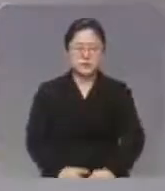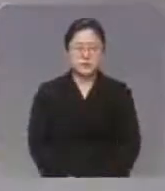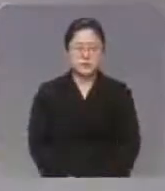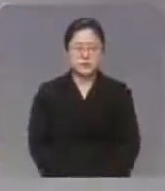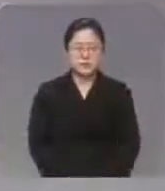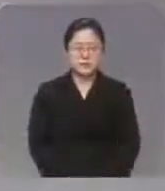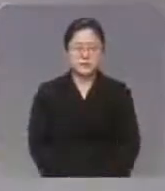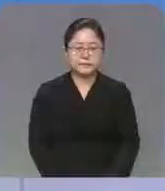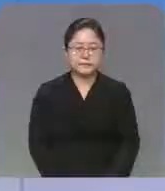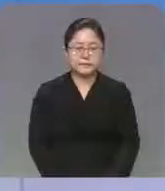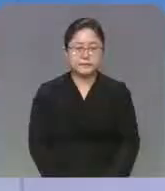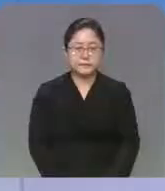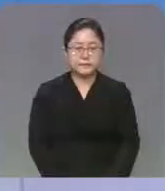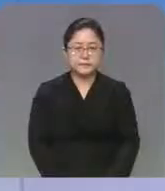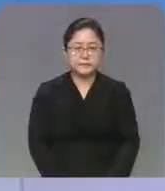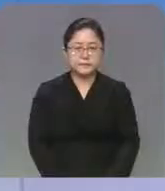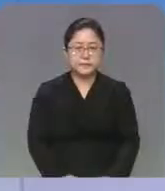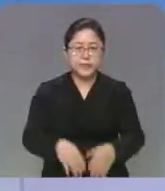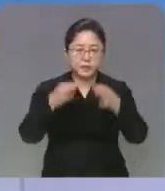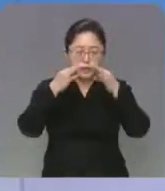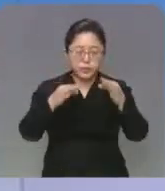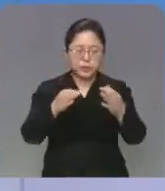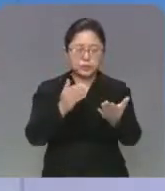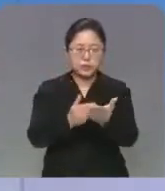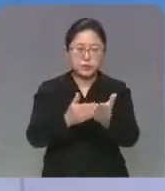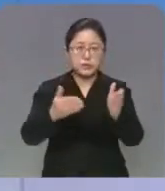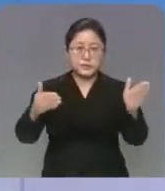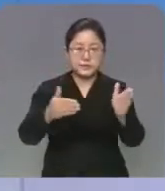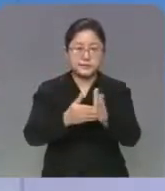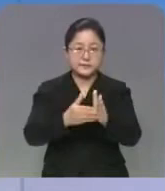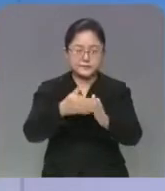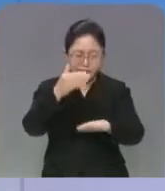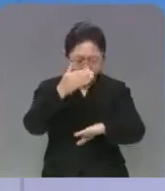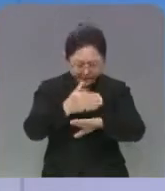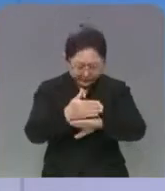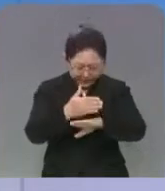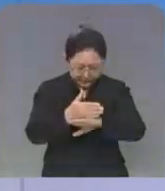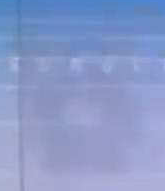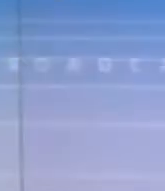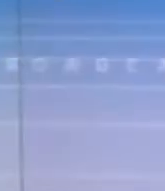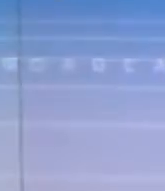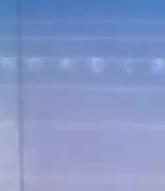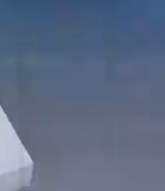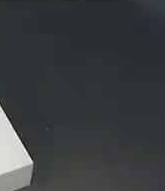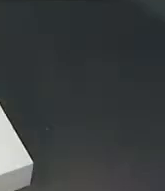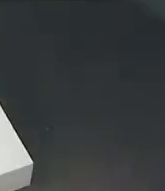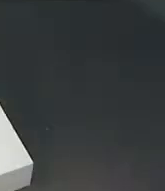금요일 아침에 함께한 KBS 뉴스를 마칩니다. 감사합니다.